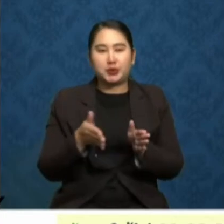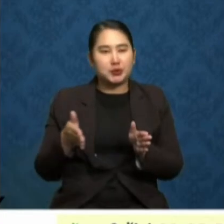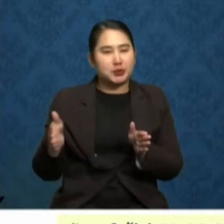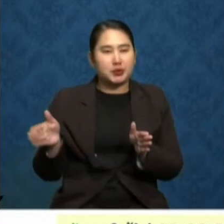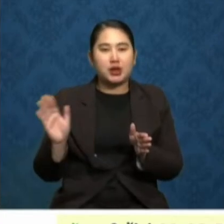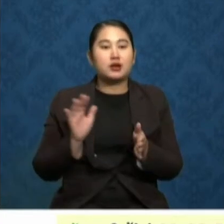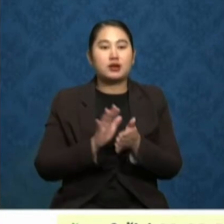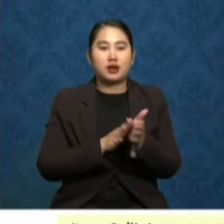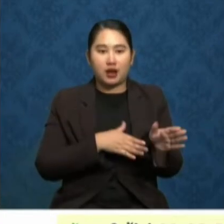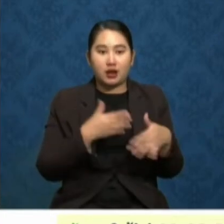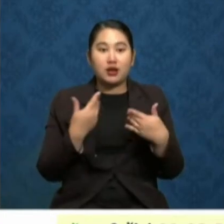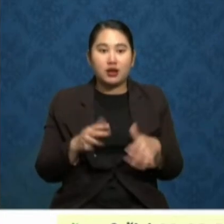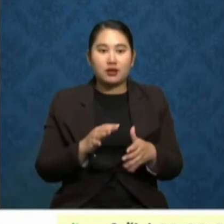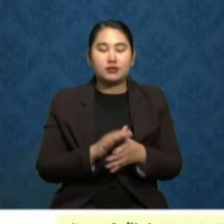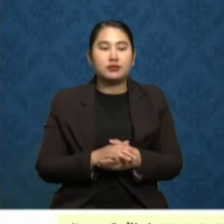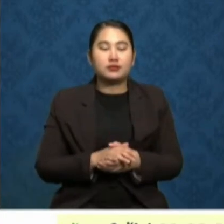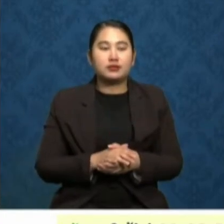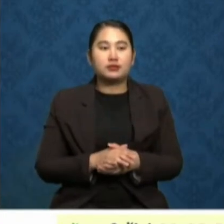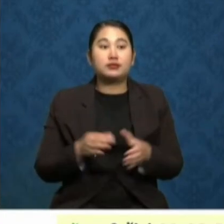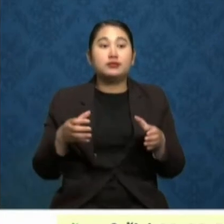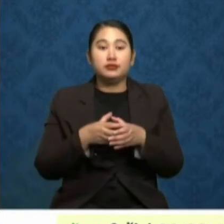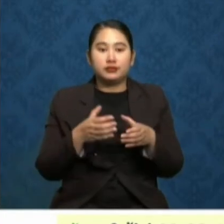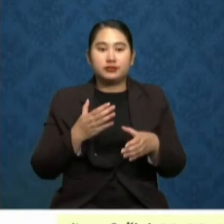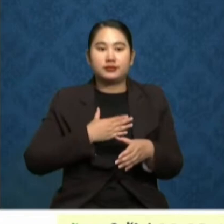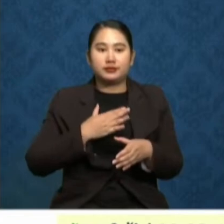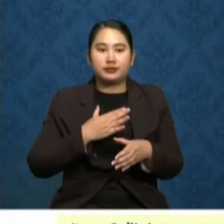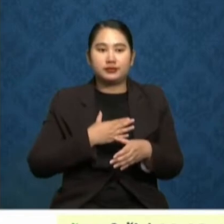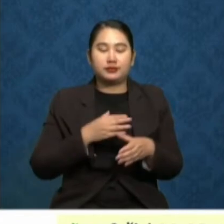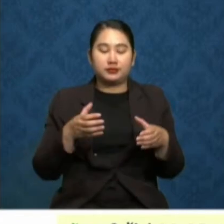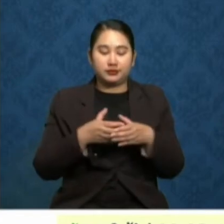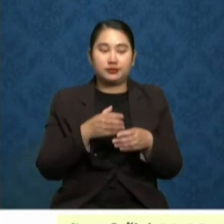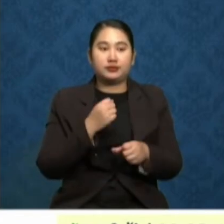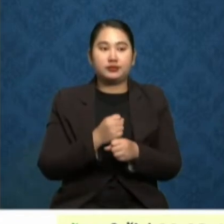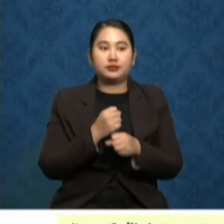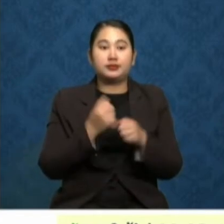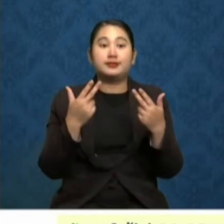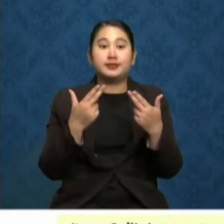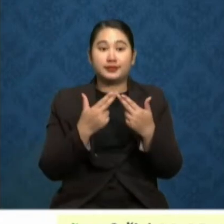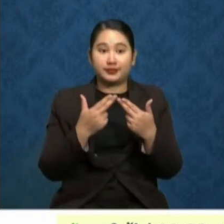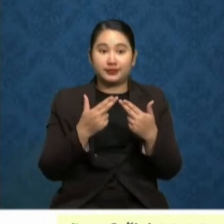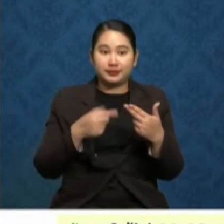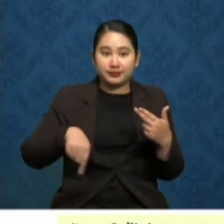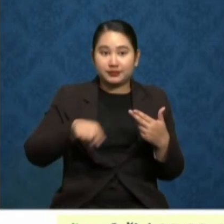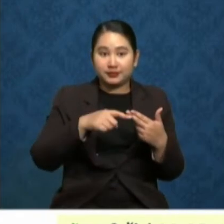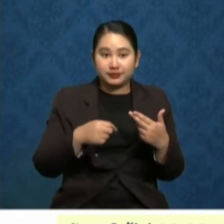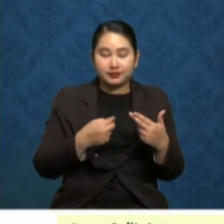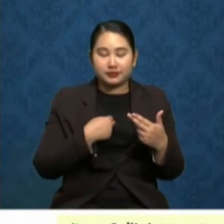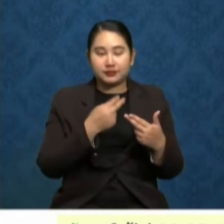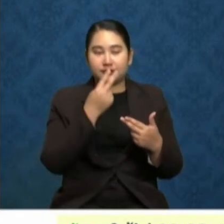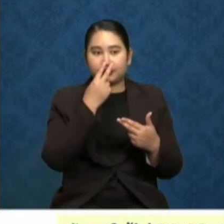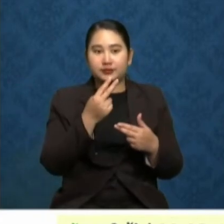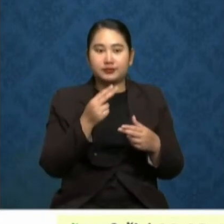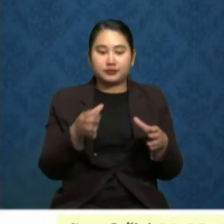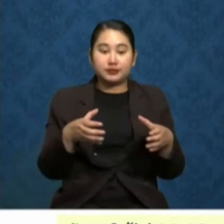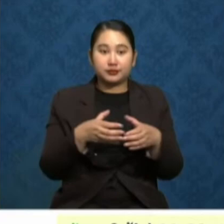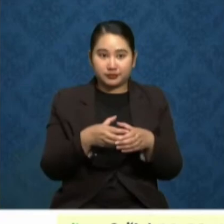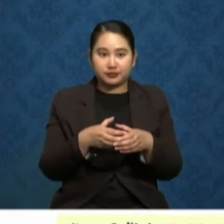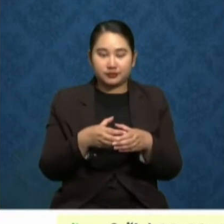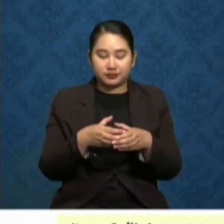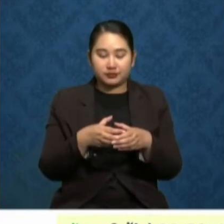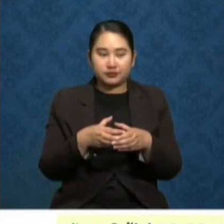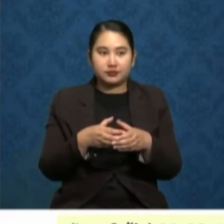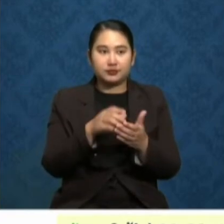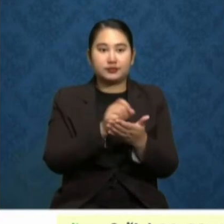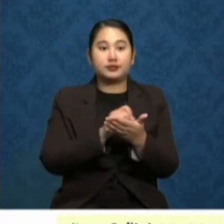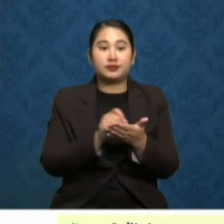นานแล้วจากนั้นเองพกพวกผมในทมงานรมไยทงชาติหลายคนก็ได้มารวมตัวกันแล